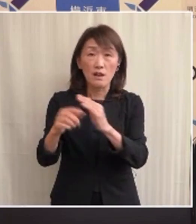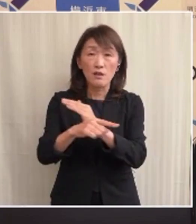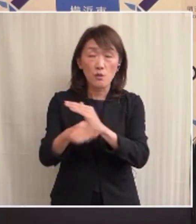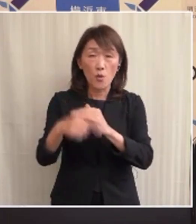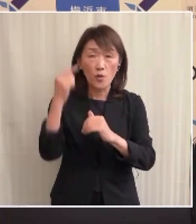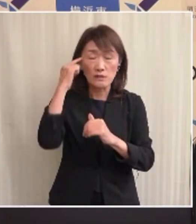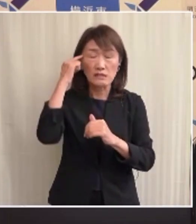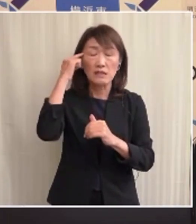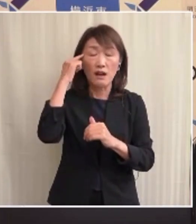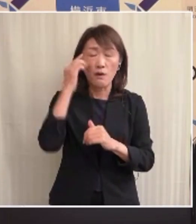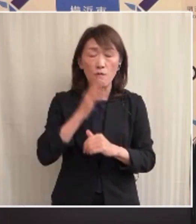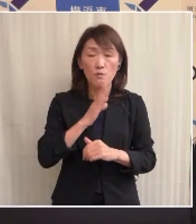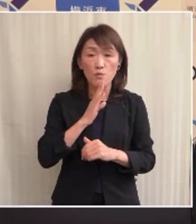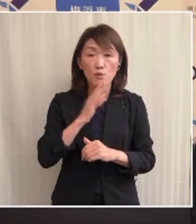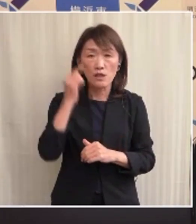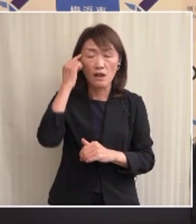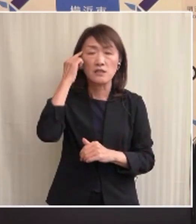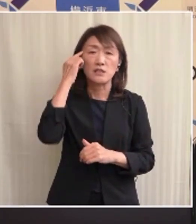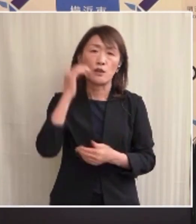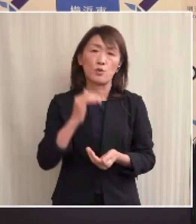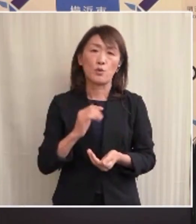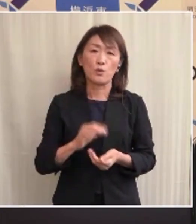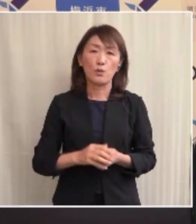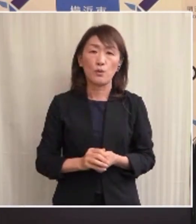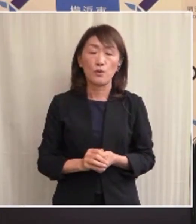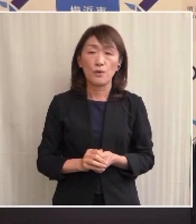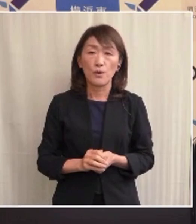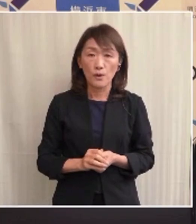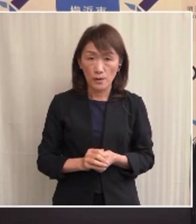だと思うんですね。ですのでそこに